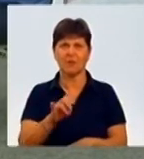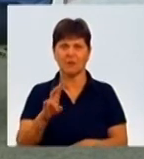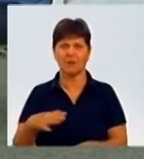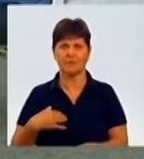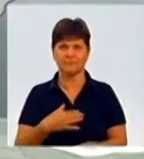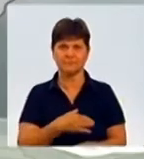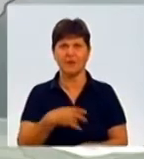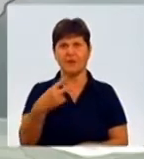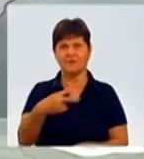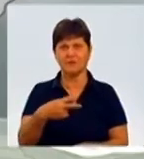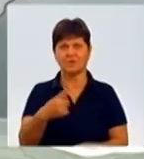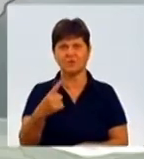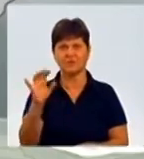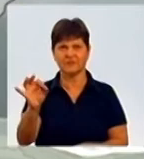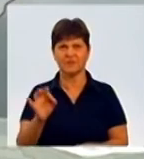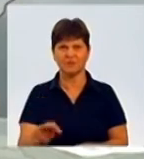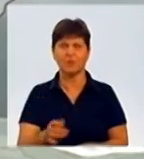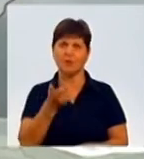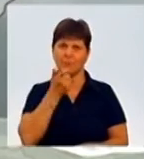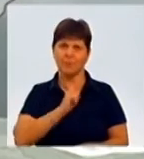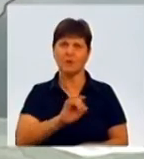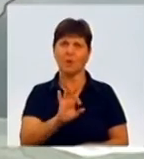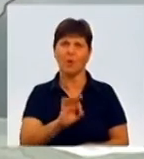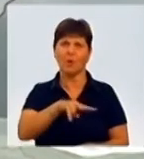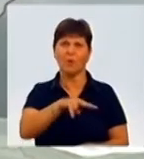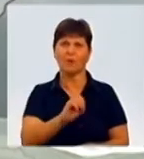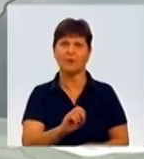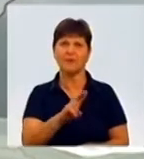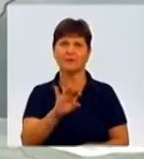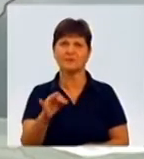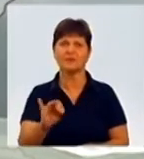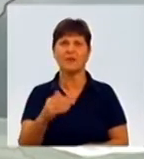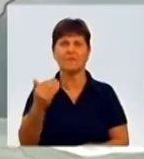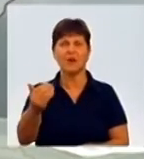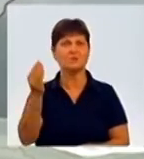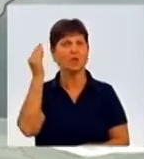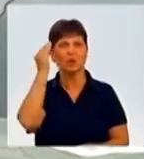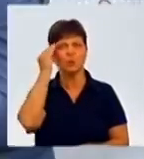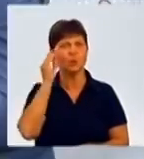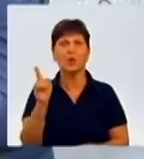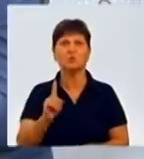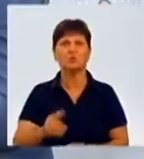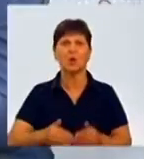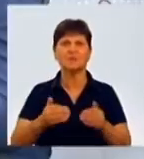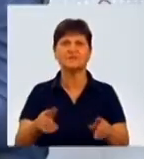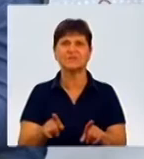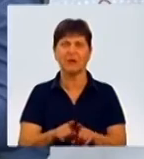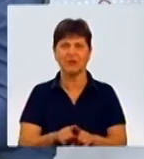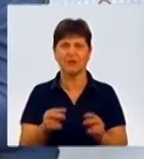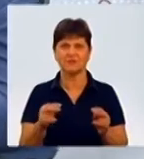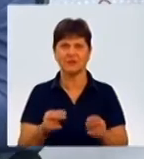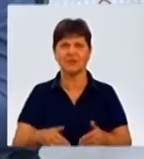на 21%. Пане Олексій, на вашу думку, власне, про що свідчить така динаміка? Ну, динаміка ця